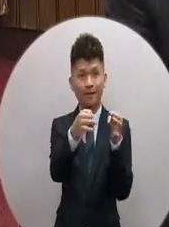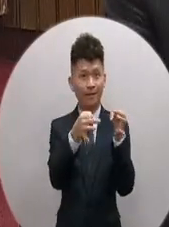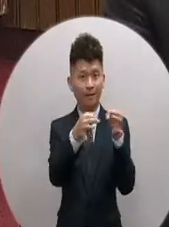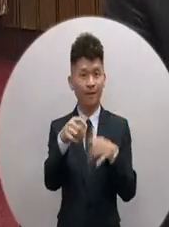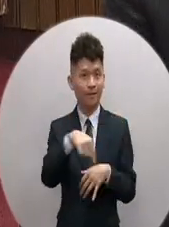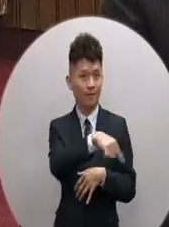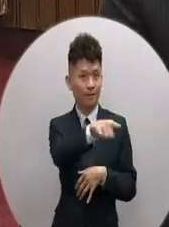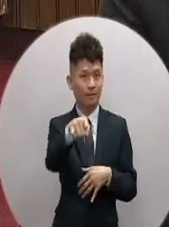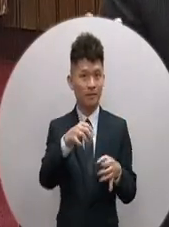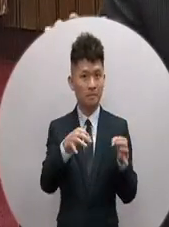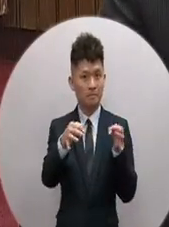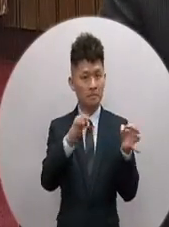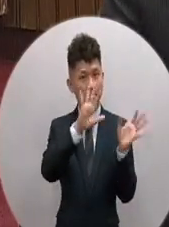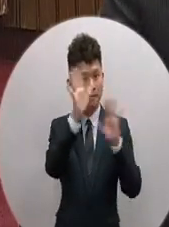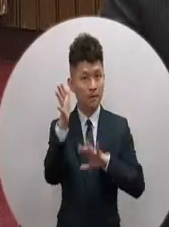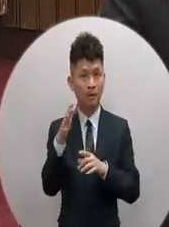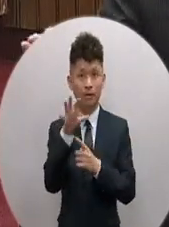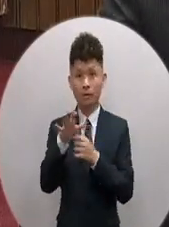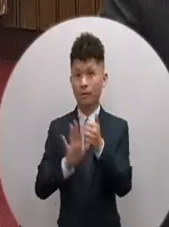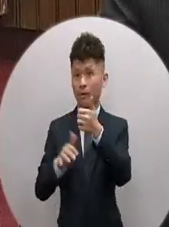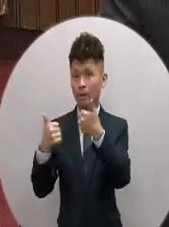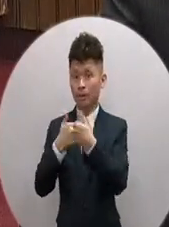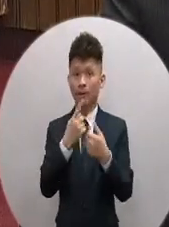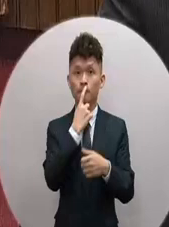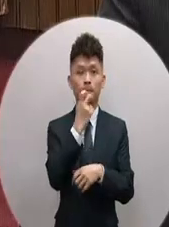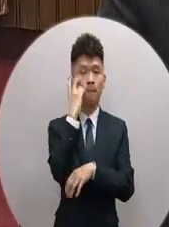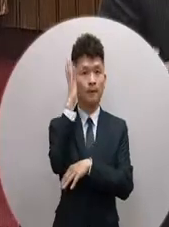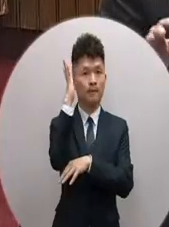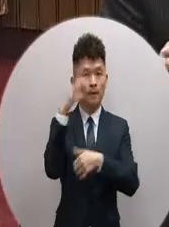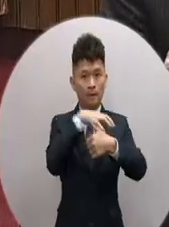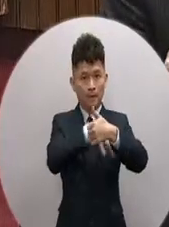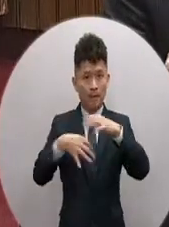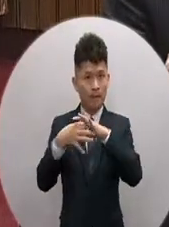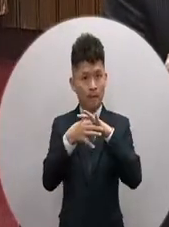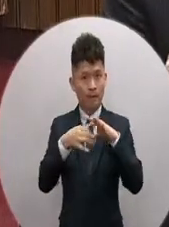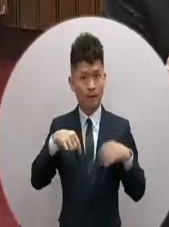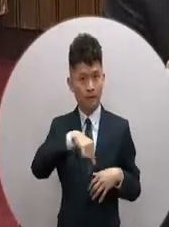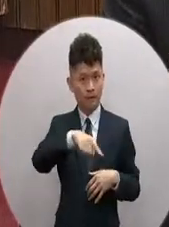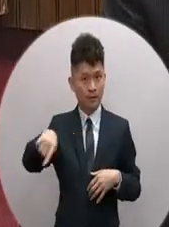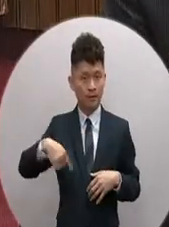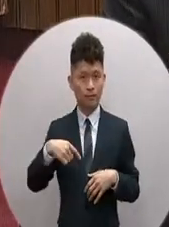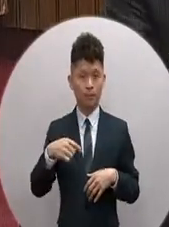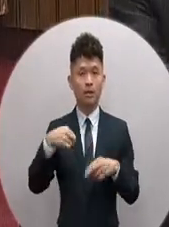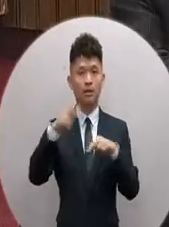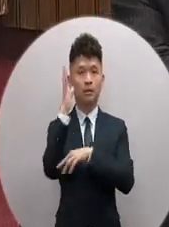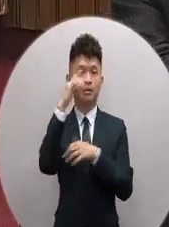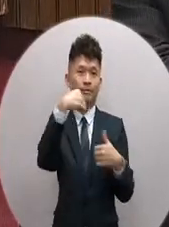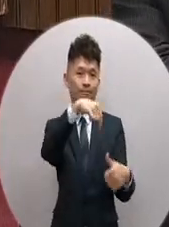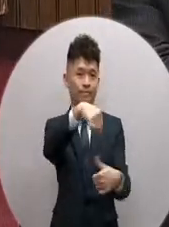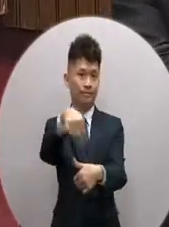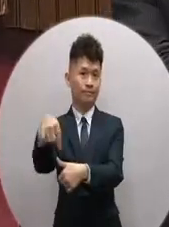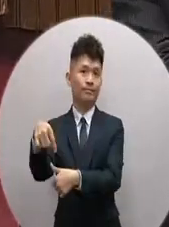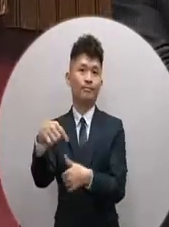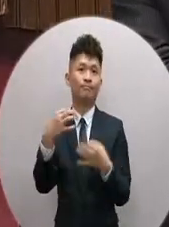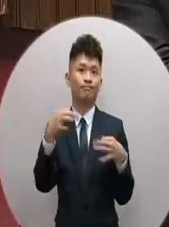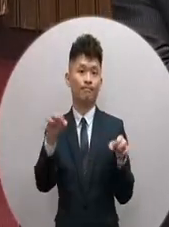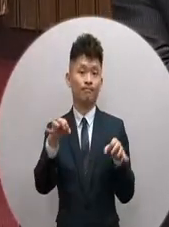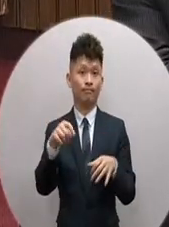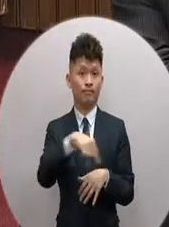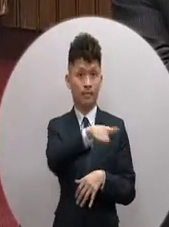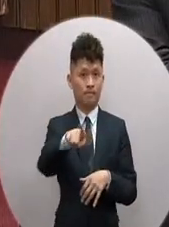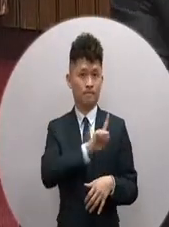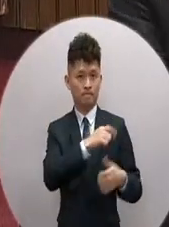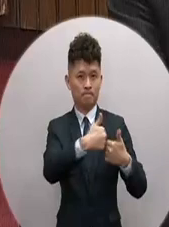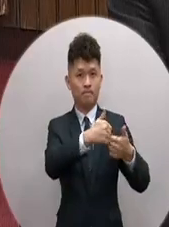营运，那在农委会或者是中央相关的部会，大概我们只有行政指导。 啊，因的决定